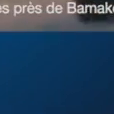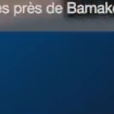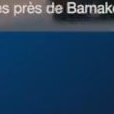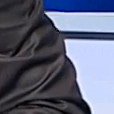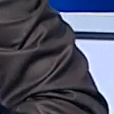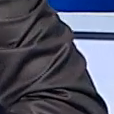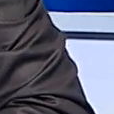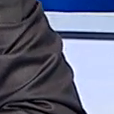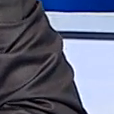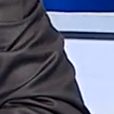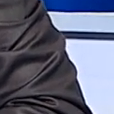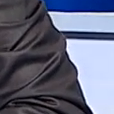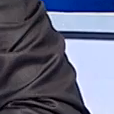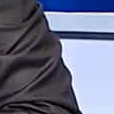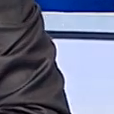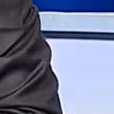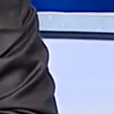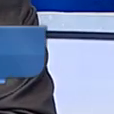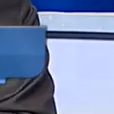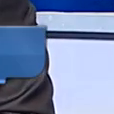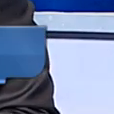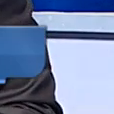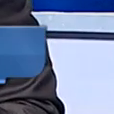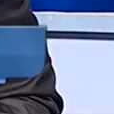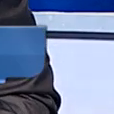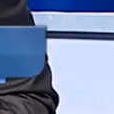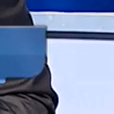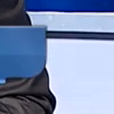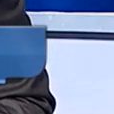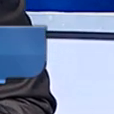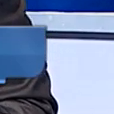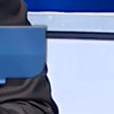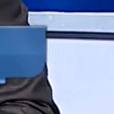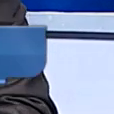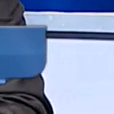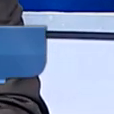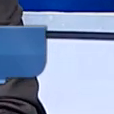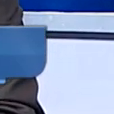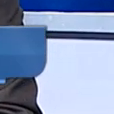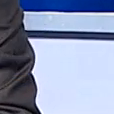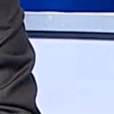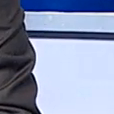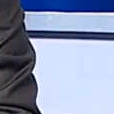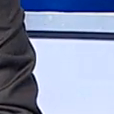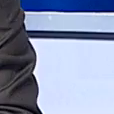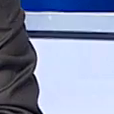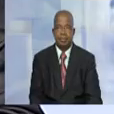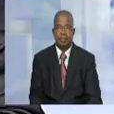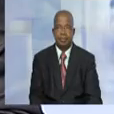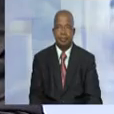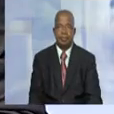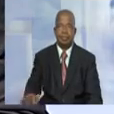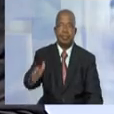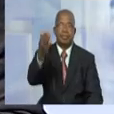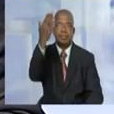pouvoir. Mesdames et messieurs, bienvenue et merci de regarder RTI 1. Le roi du Maroc Mohamed VI est